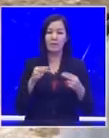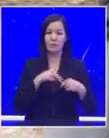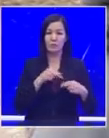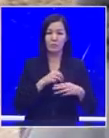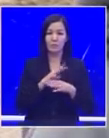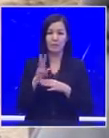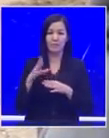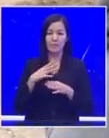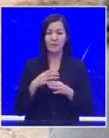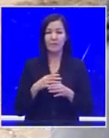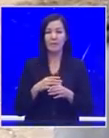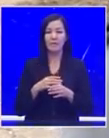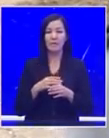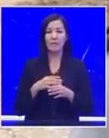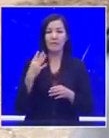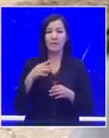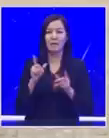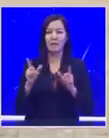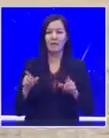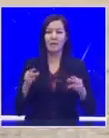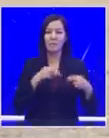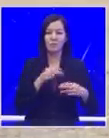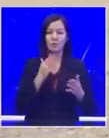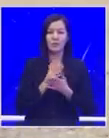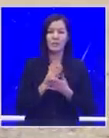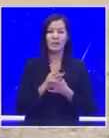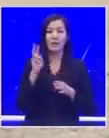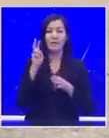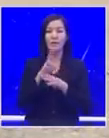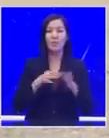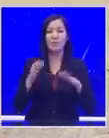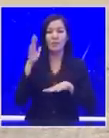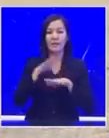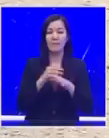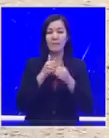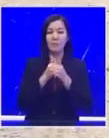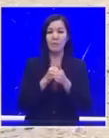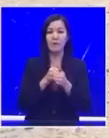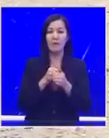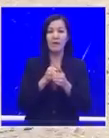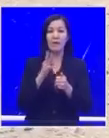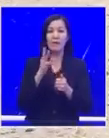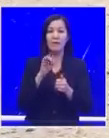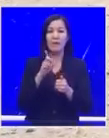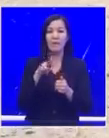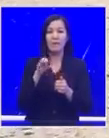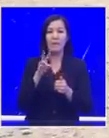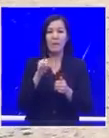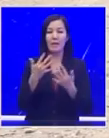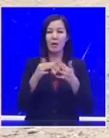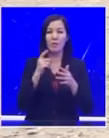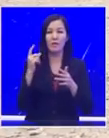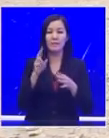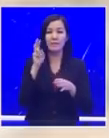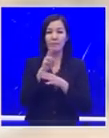тұратын адамдар. Осы 40 адамдар істеп жатыр бізге. Іссапар аясында облыс әкімінің орынбасары шабдалы жауапкершілігі шектеулі серіктестігіне